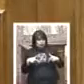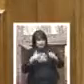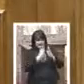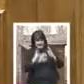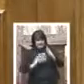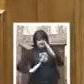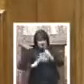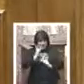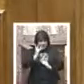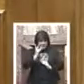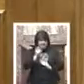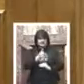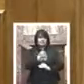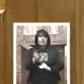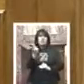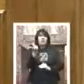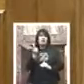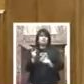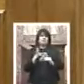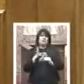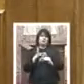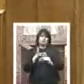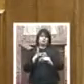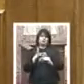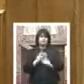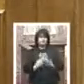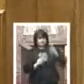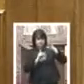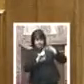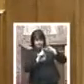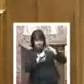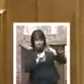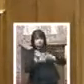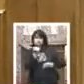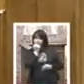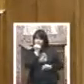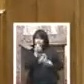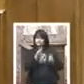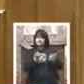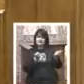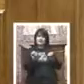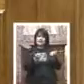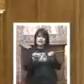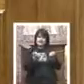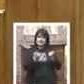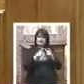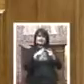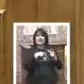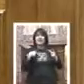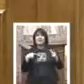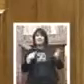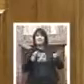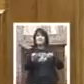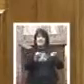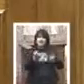θα αφορά όλο και λιγότερους. Τρίτον, είναι λάθος σε συνάρτηση με τον τρόπο διαχείρισης και διοίκησης που χρειάζεται